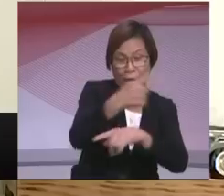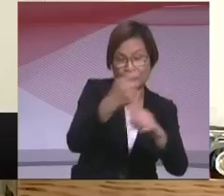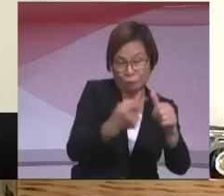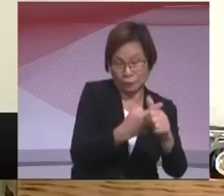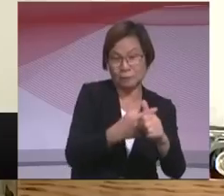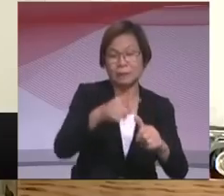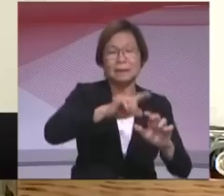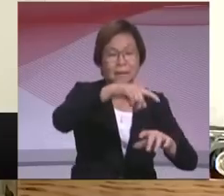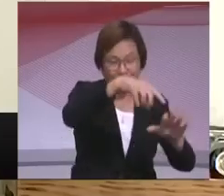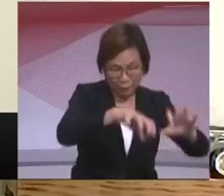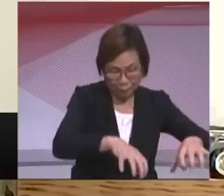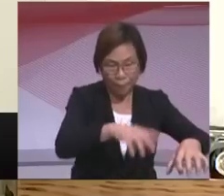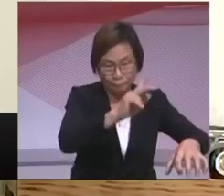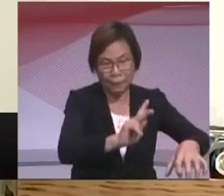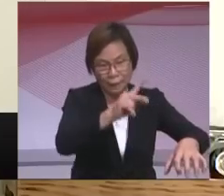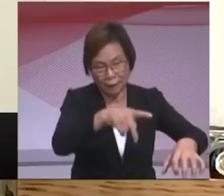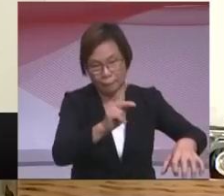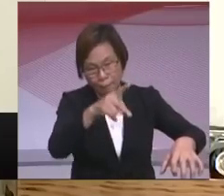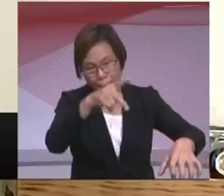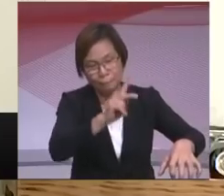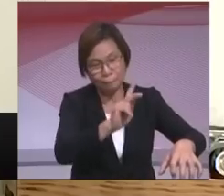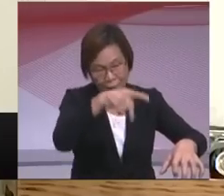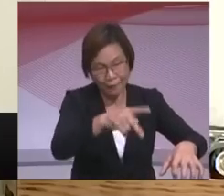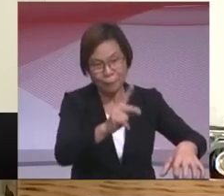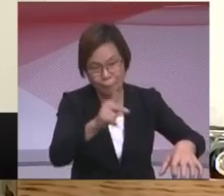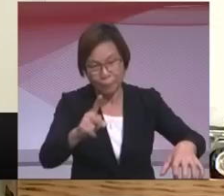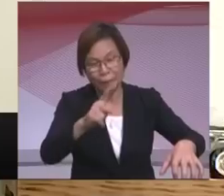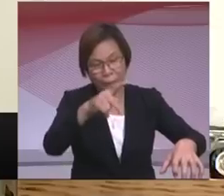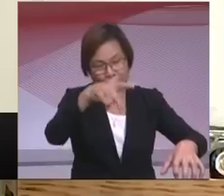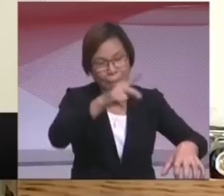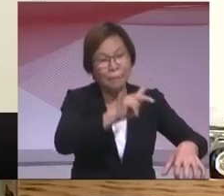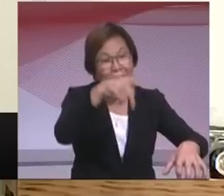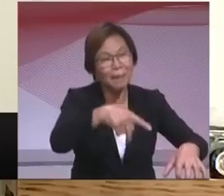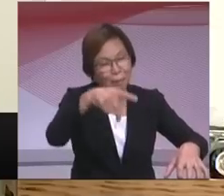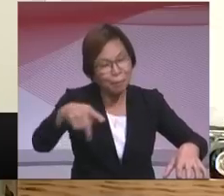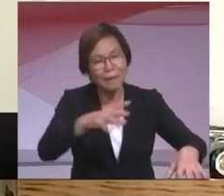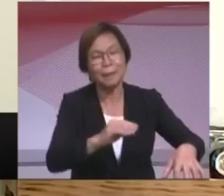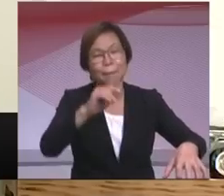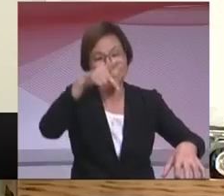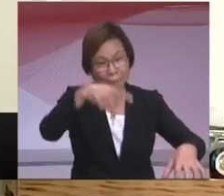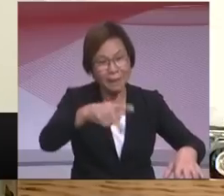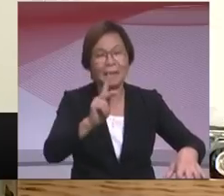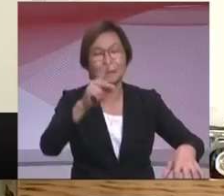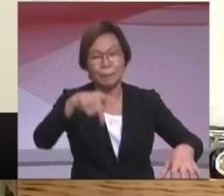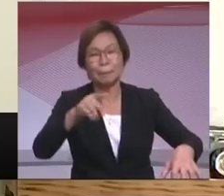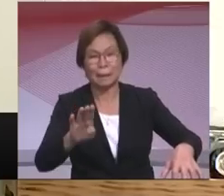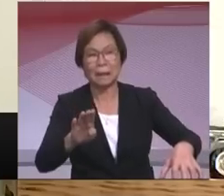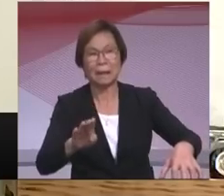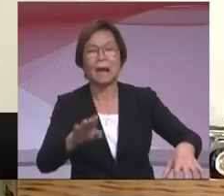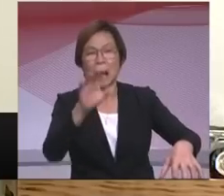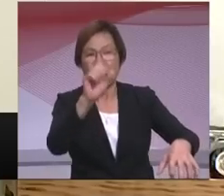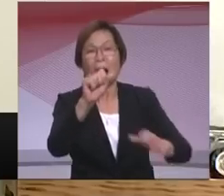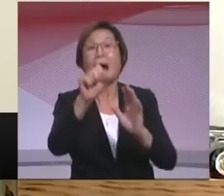dilaksanakan PKPP dan PKPB dengan SOP ketat yang telah